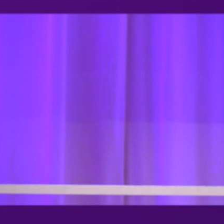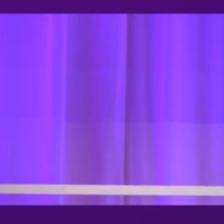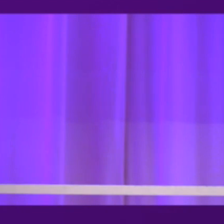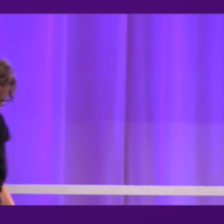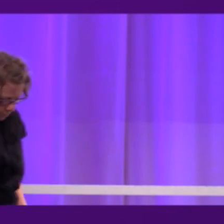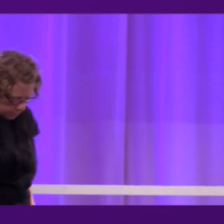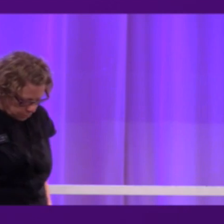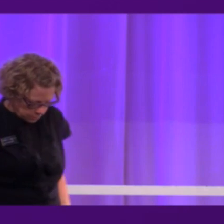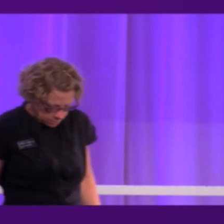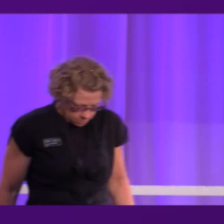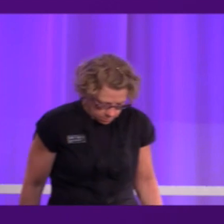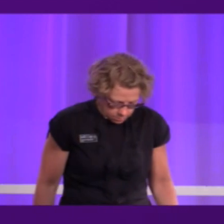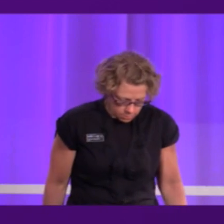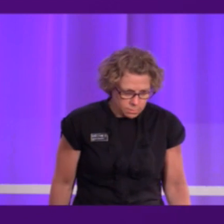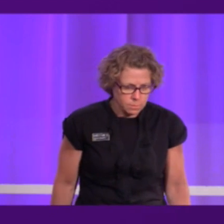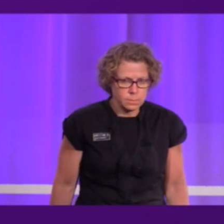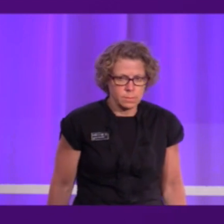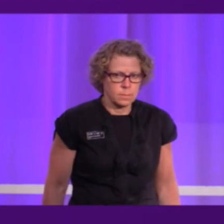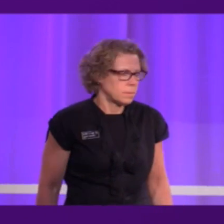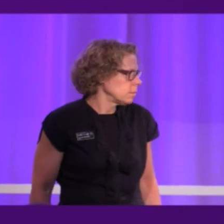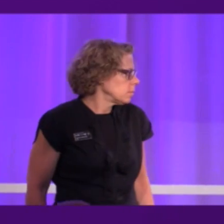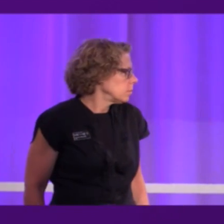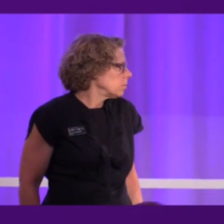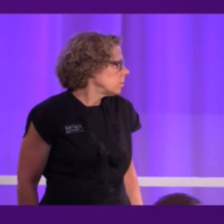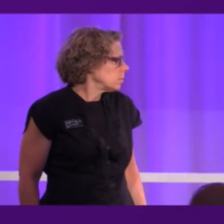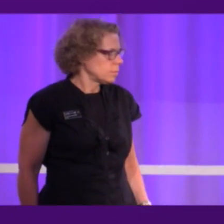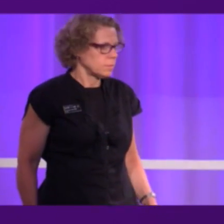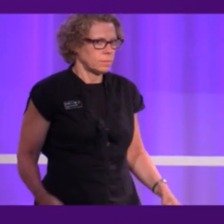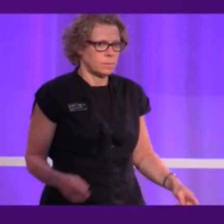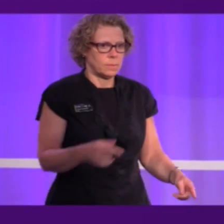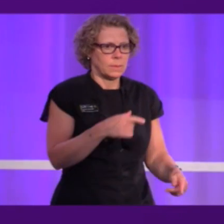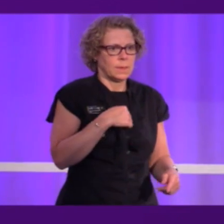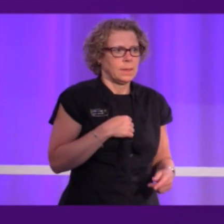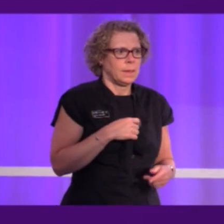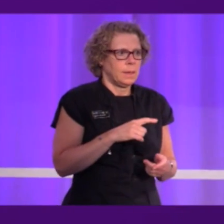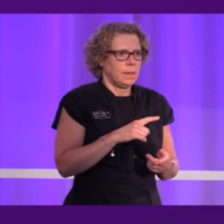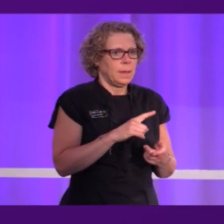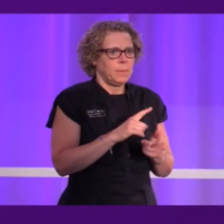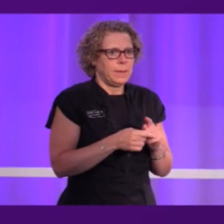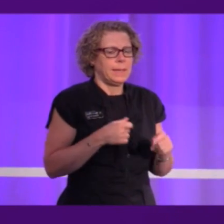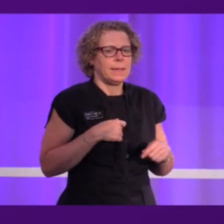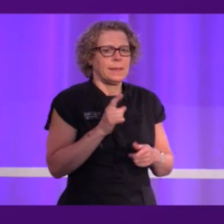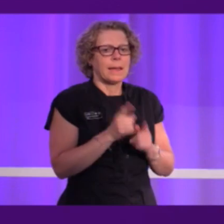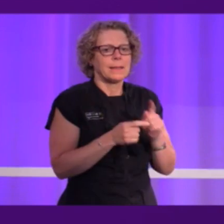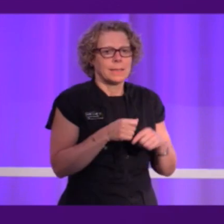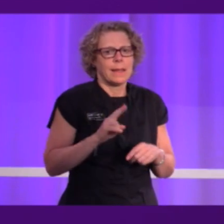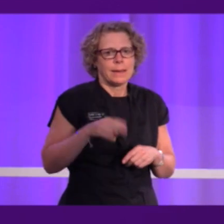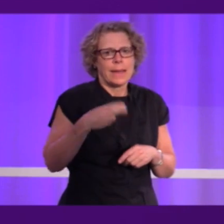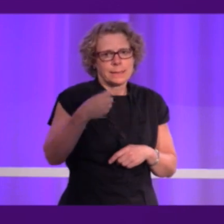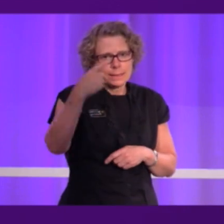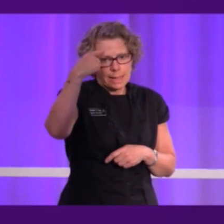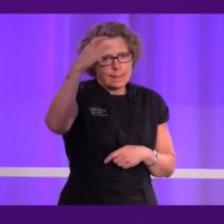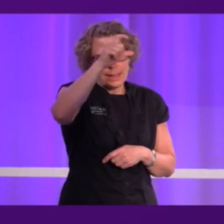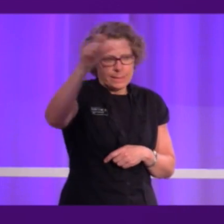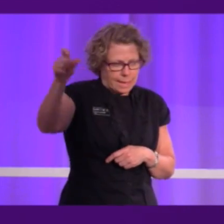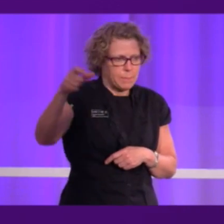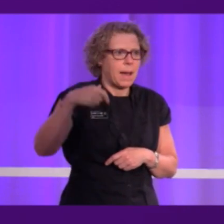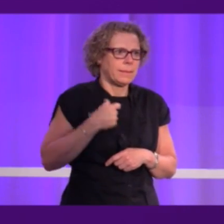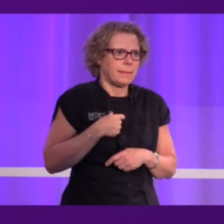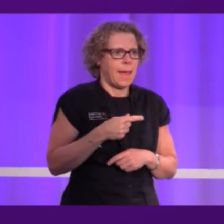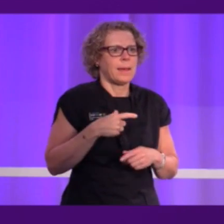Tack Anna. Tack. Och du har också gett oss idén till nästa innovationstävling, alltså olika typer av